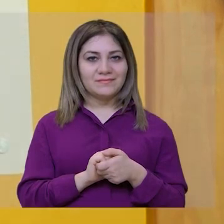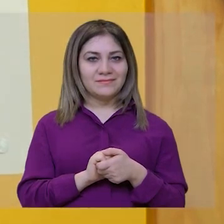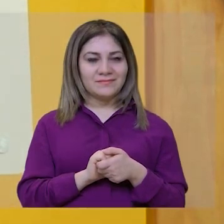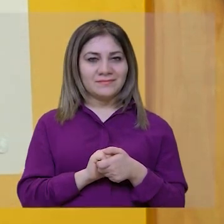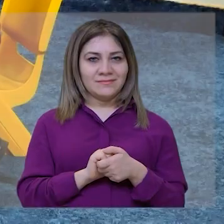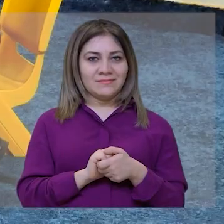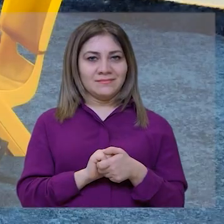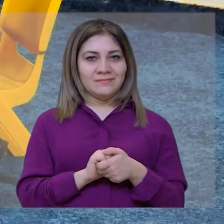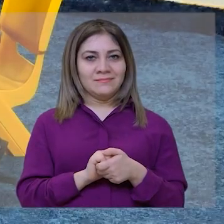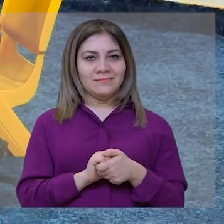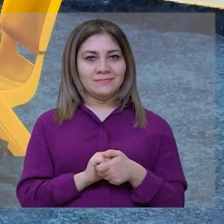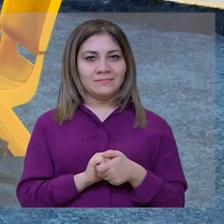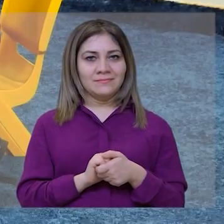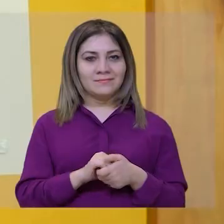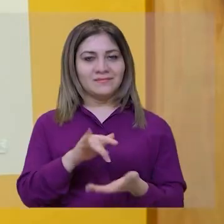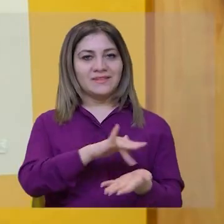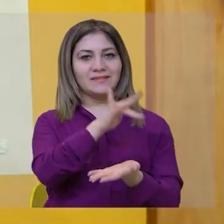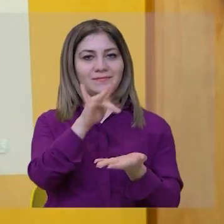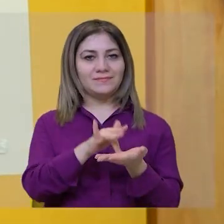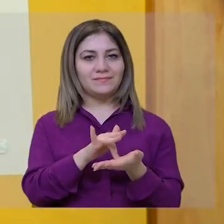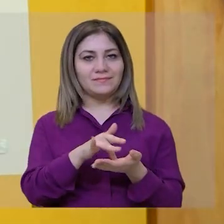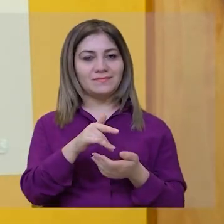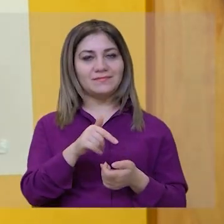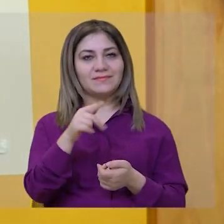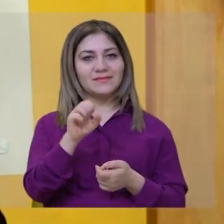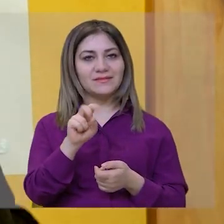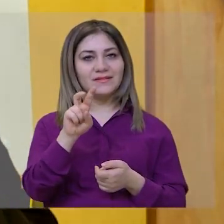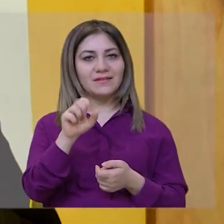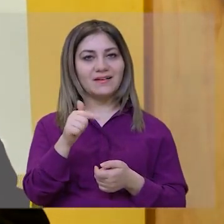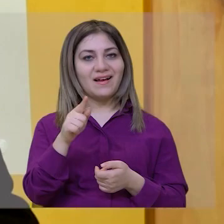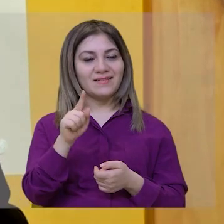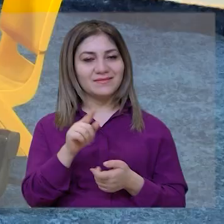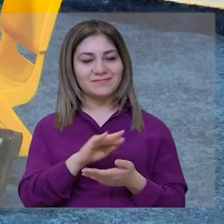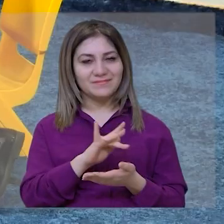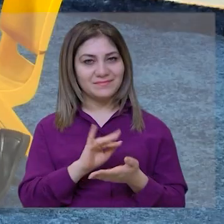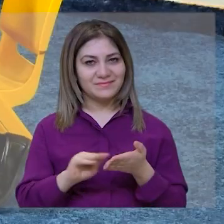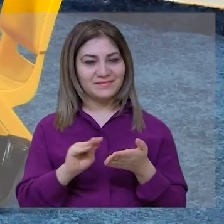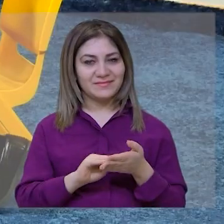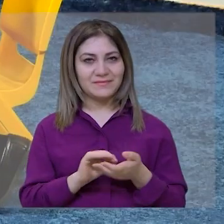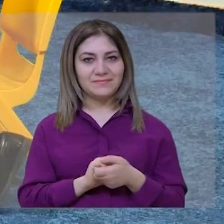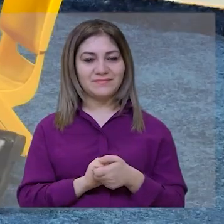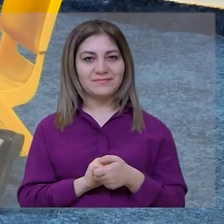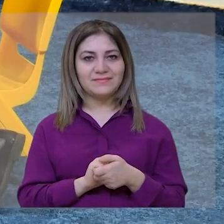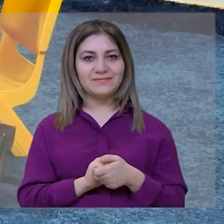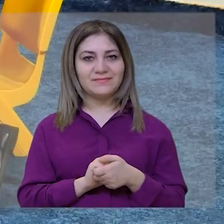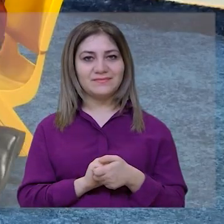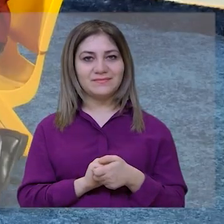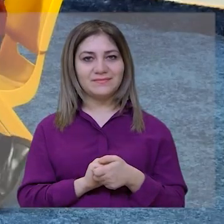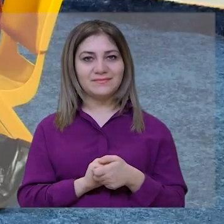Նատալին։ Քաղաք, Ք Ա Ղ Ա Ք։ Ապրես։ Գալիս է